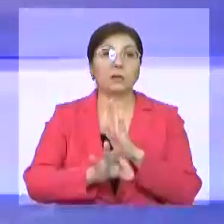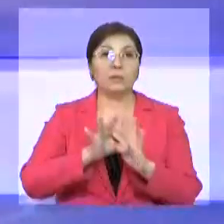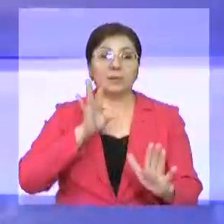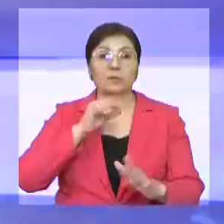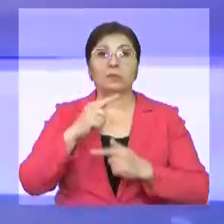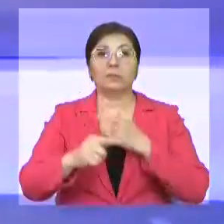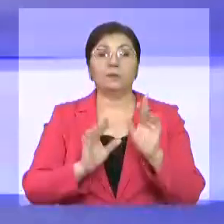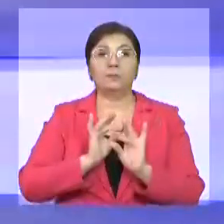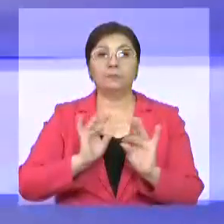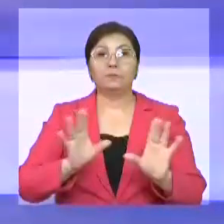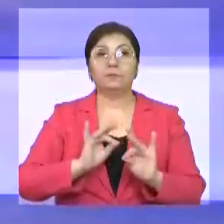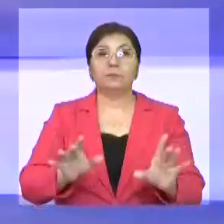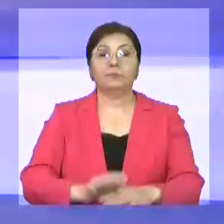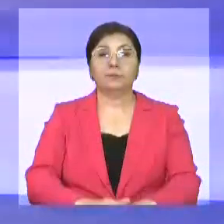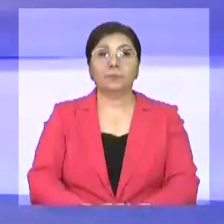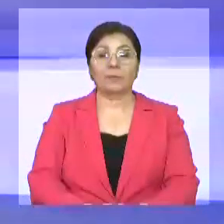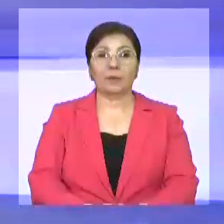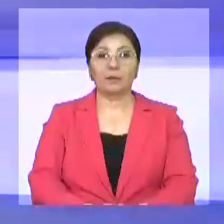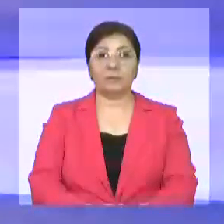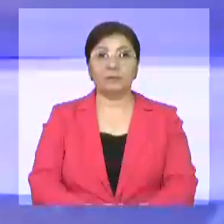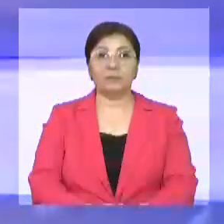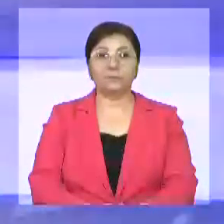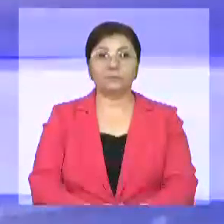Толығырақ әріптесім Ботагөз Сахитжанова айтып береді.